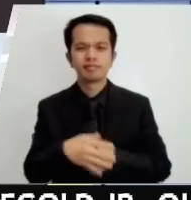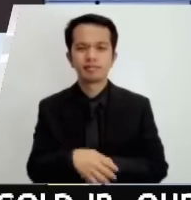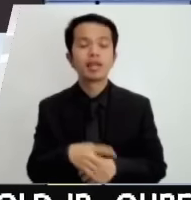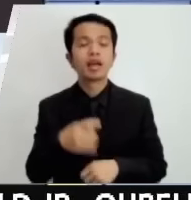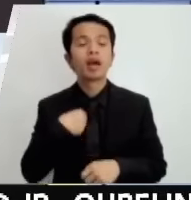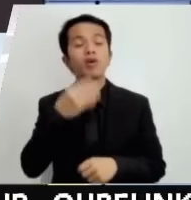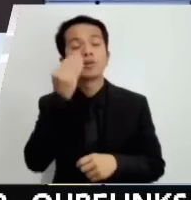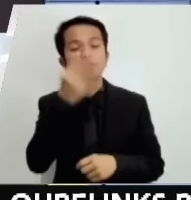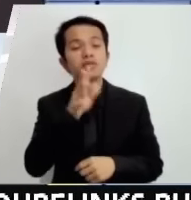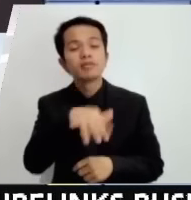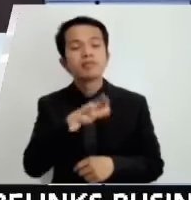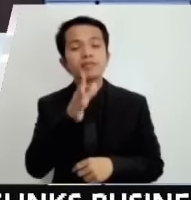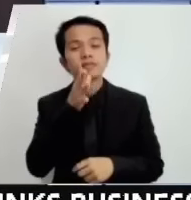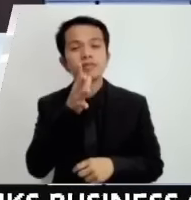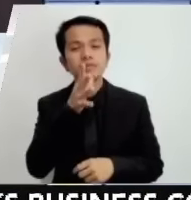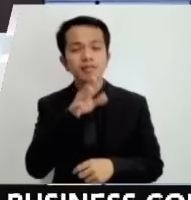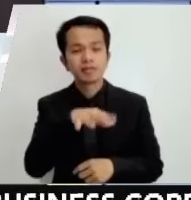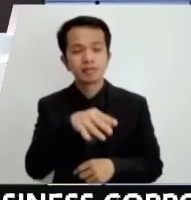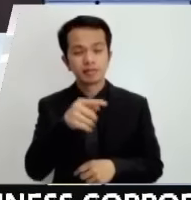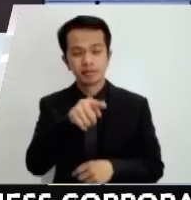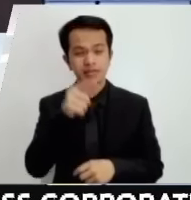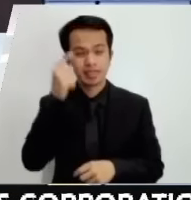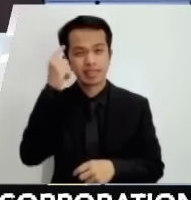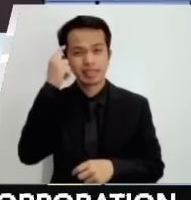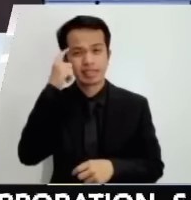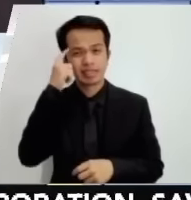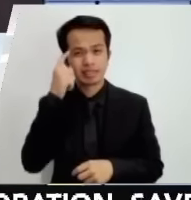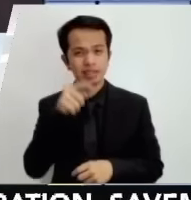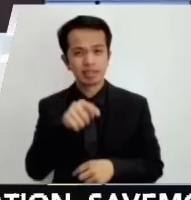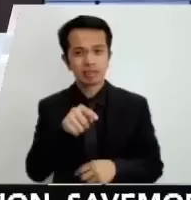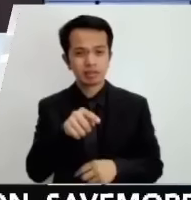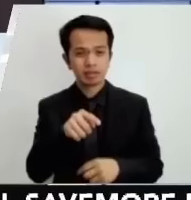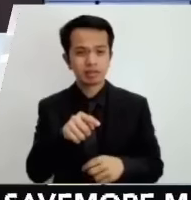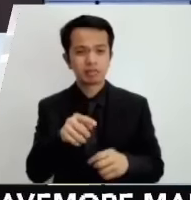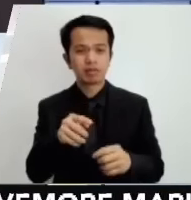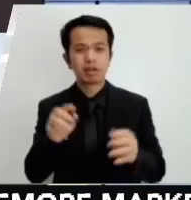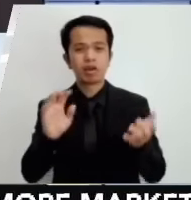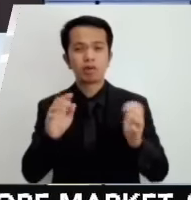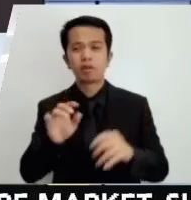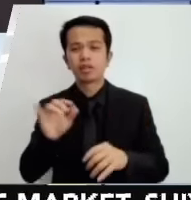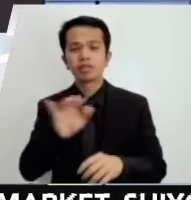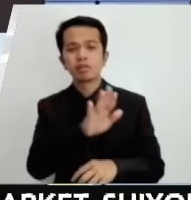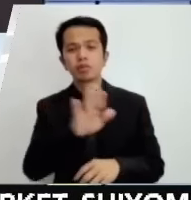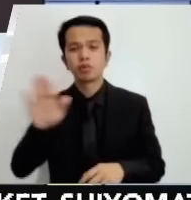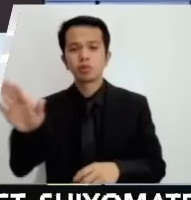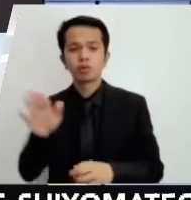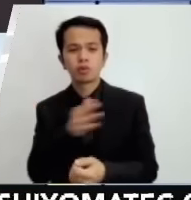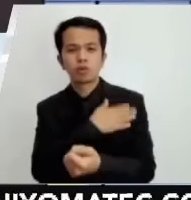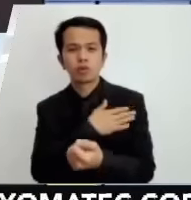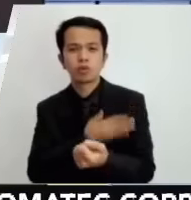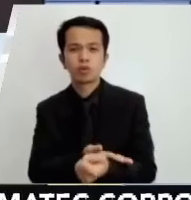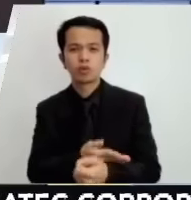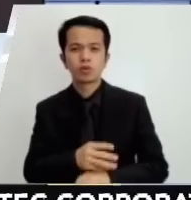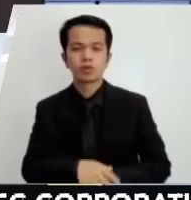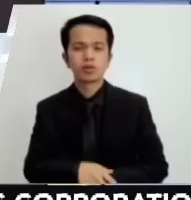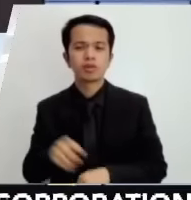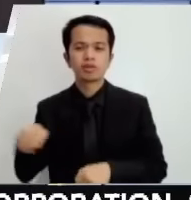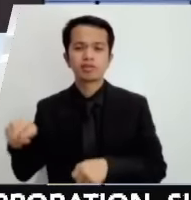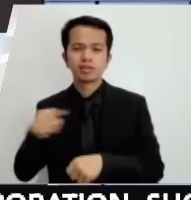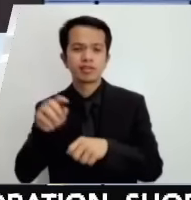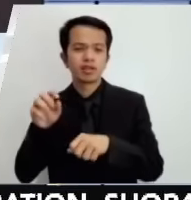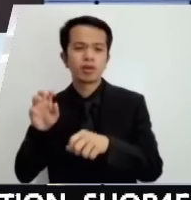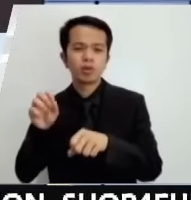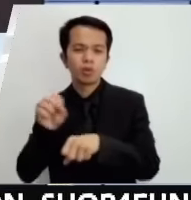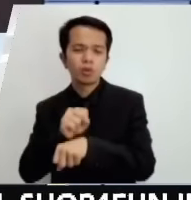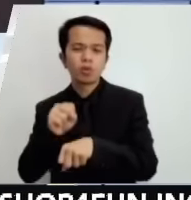isipin niyo nay wala kaming pinagkaiba sa mga anak mo na naghahanap buhay at bakit ganon po